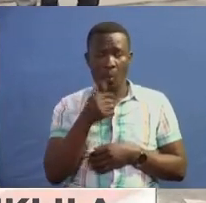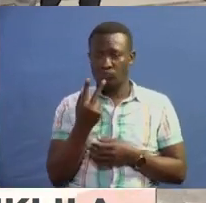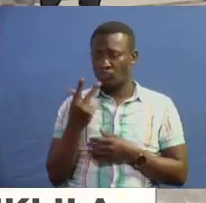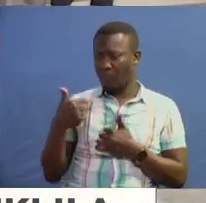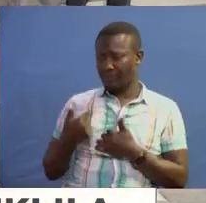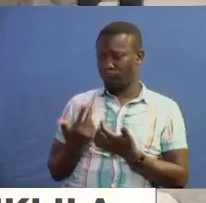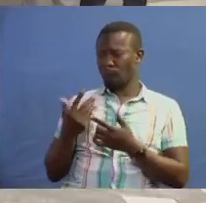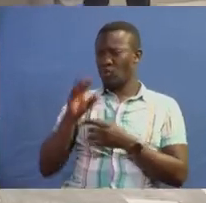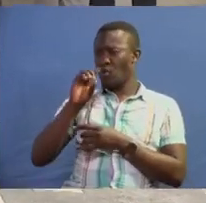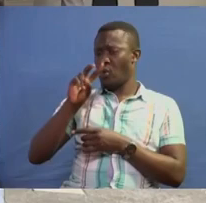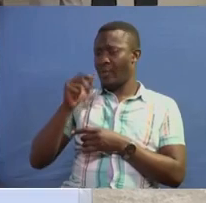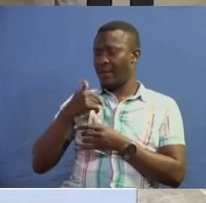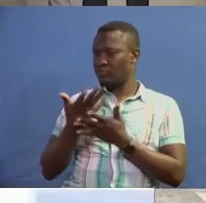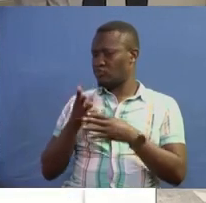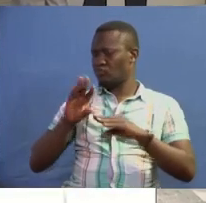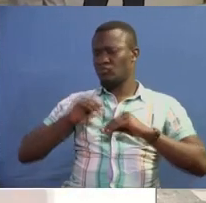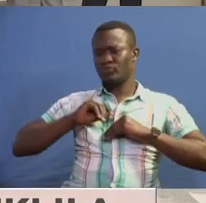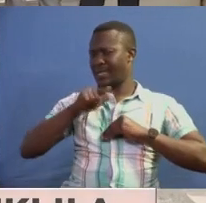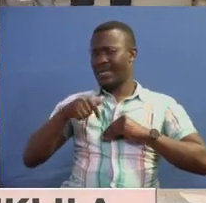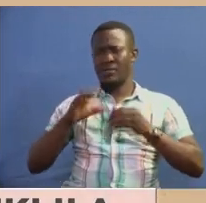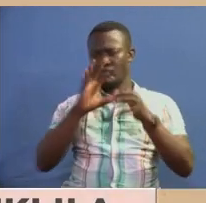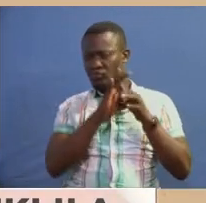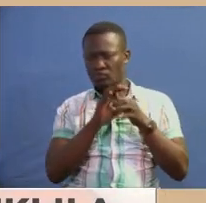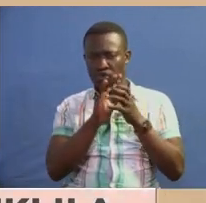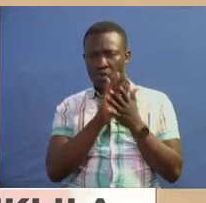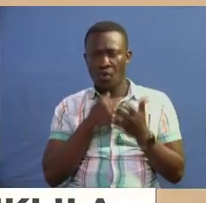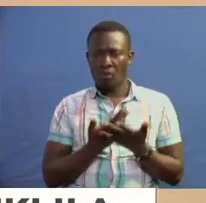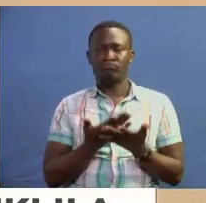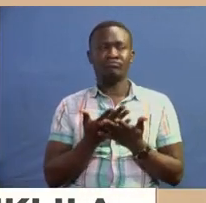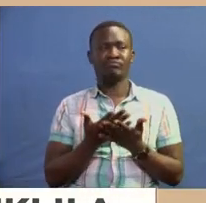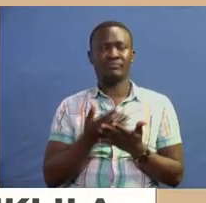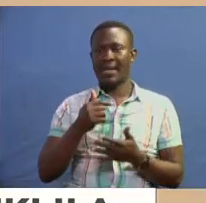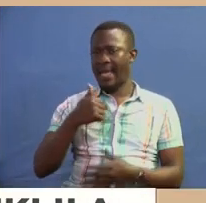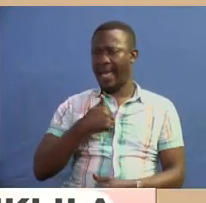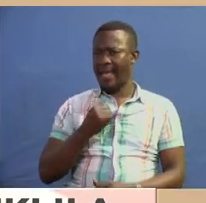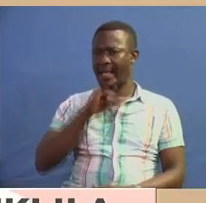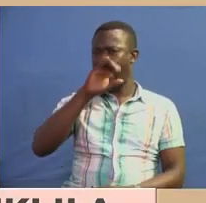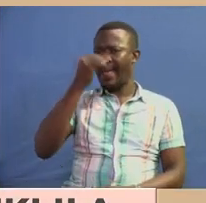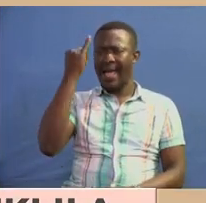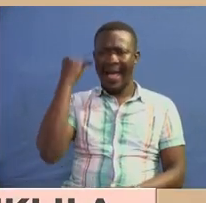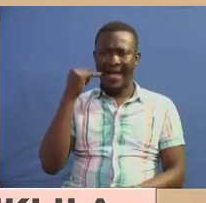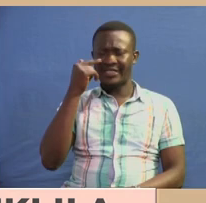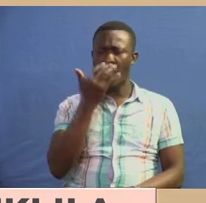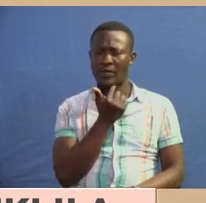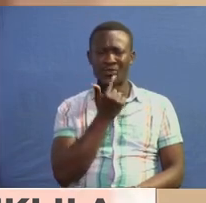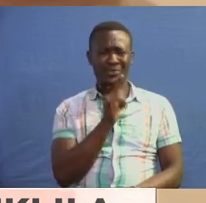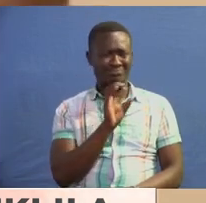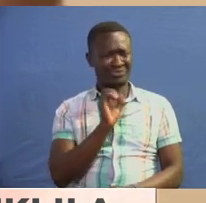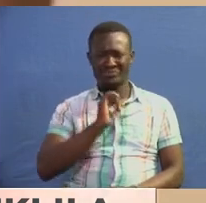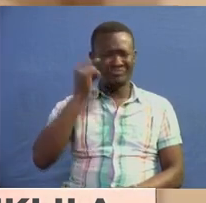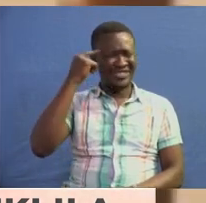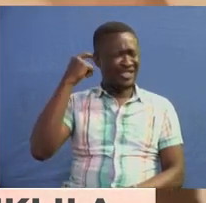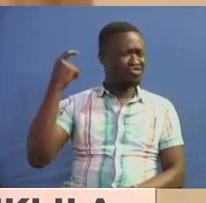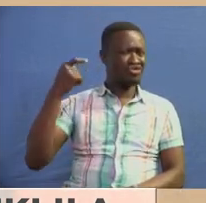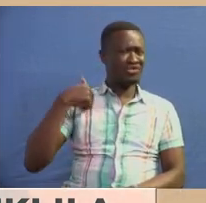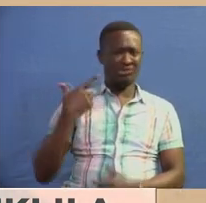ODM kuapa kuwa watashiriki muungano wa wote na Ruto. Mimi Hassan Joho nikitaka kuongea, mimi I don't even dream